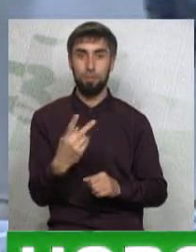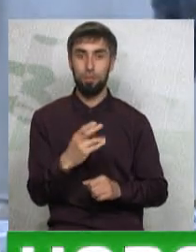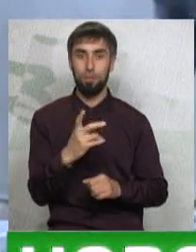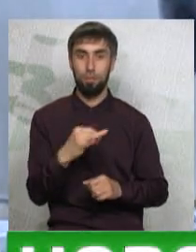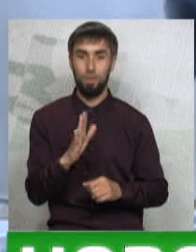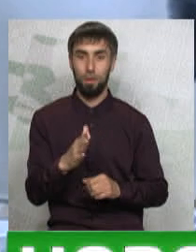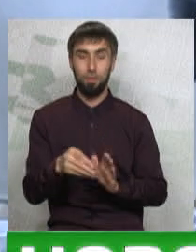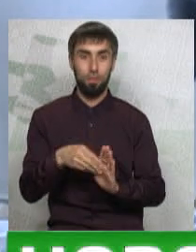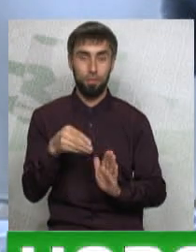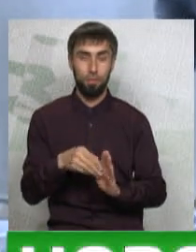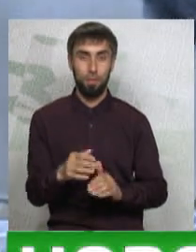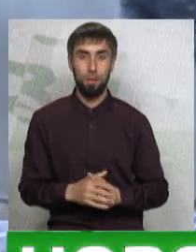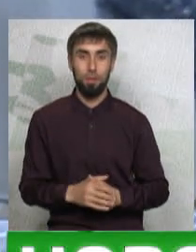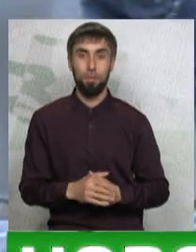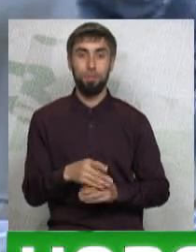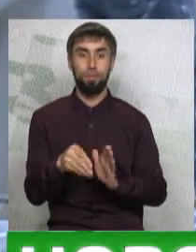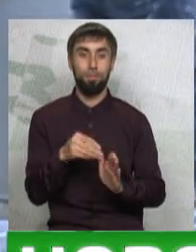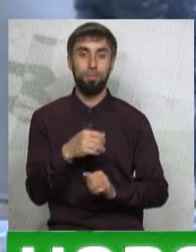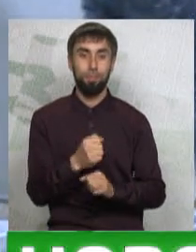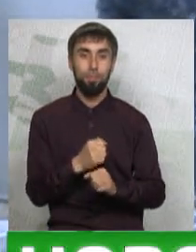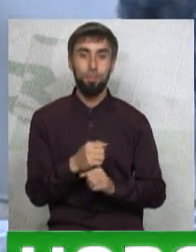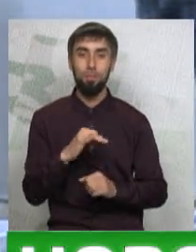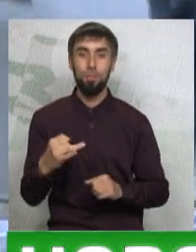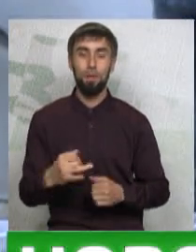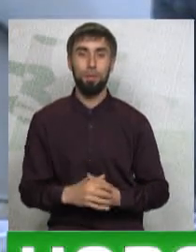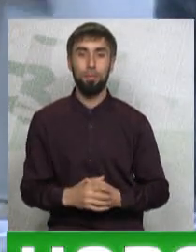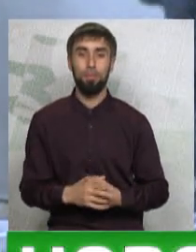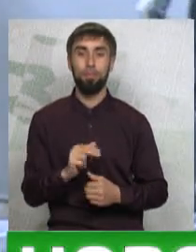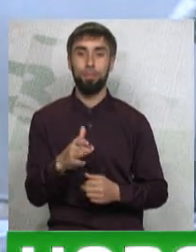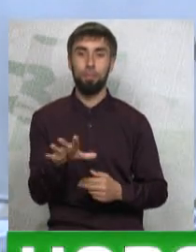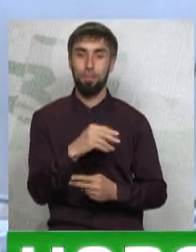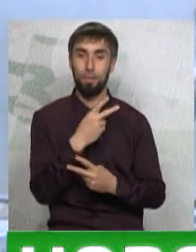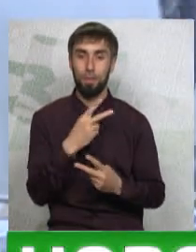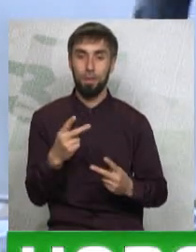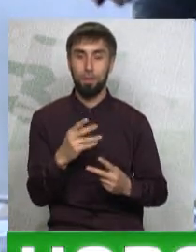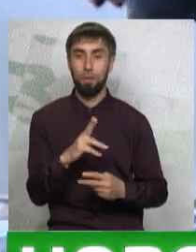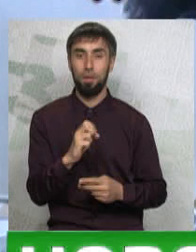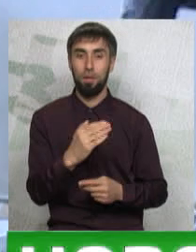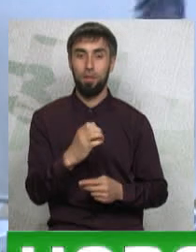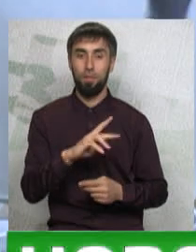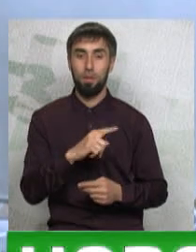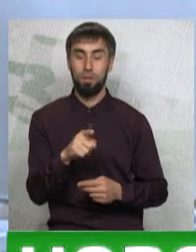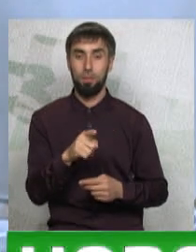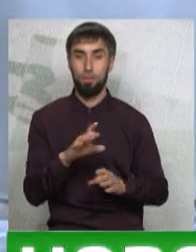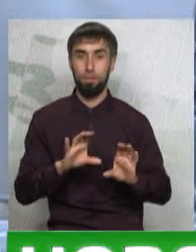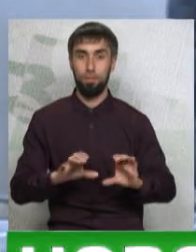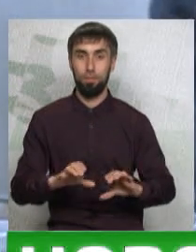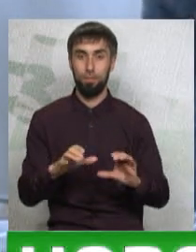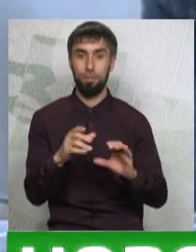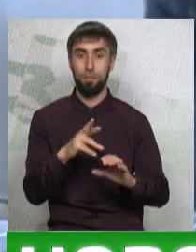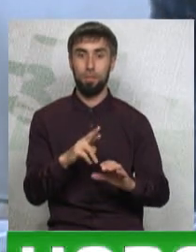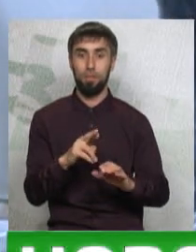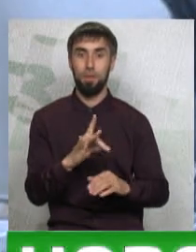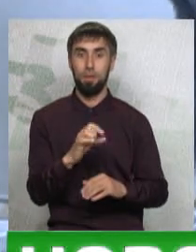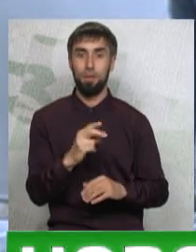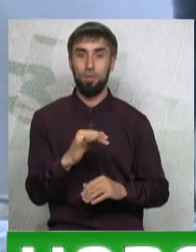уже шпаклевку делают. И как мы видим, плитку кабельную, где